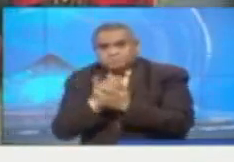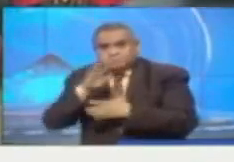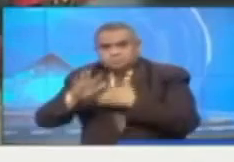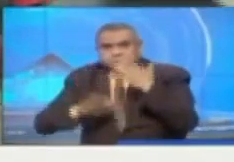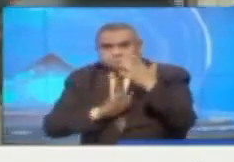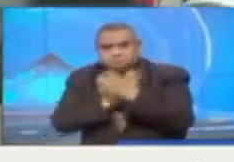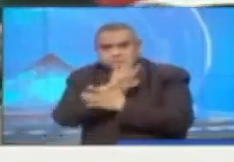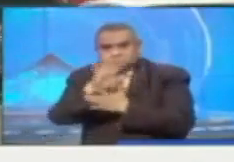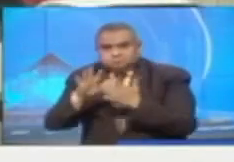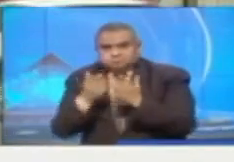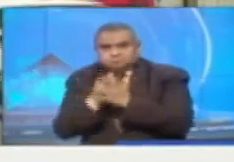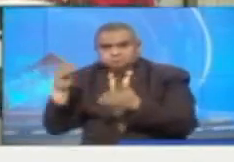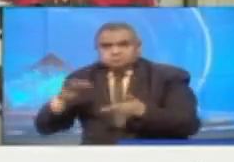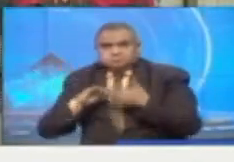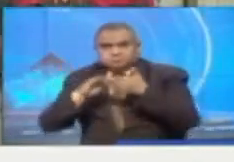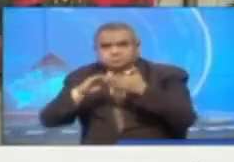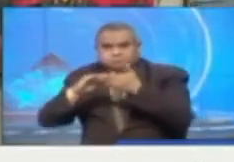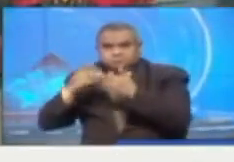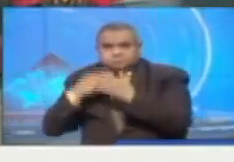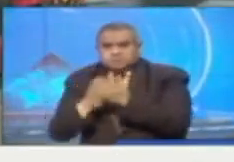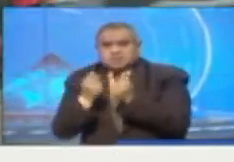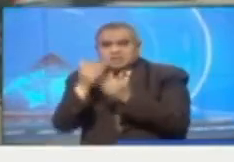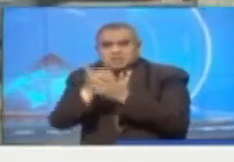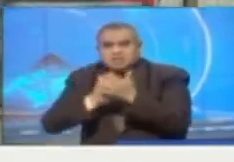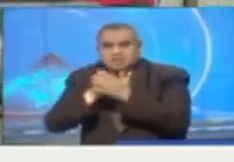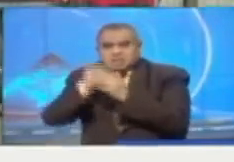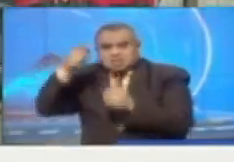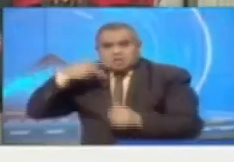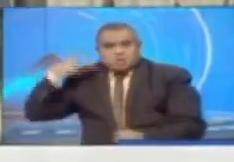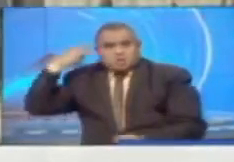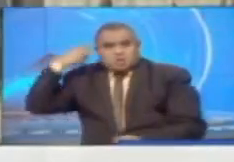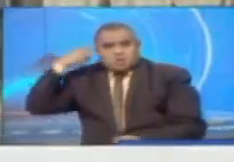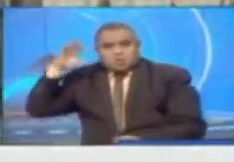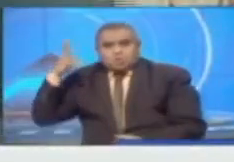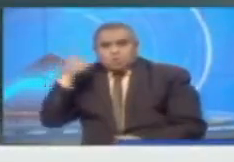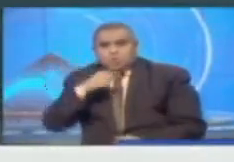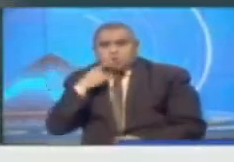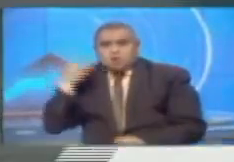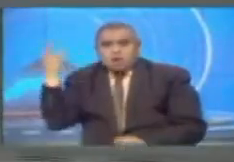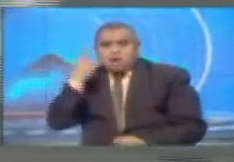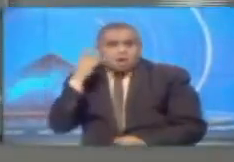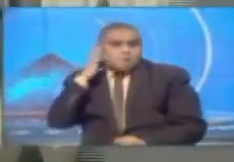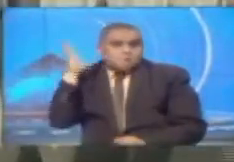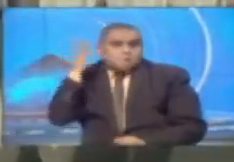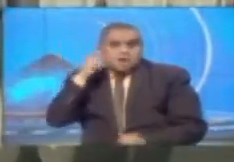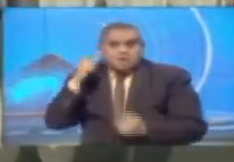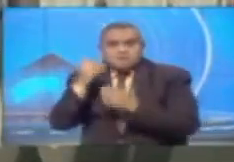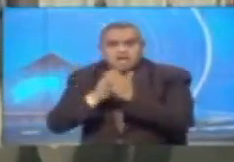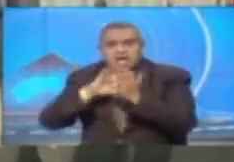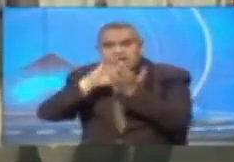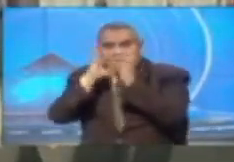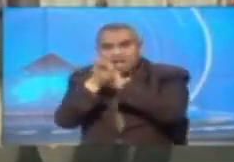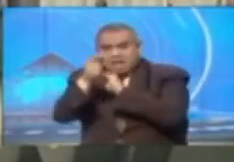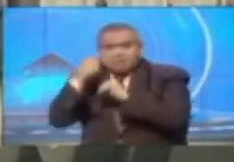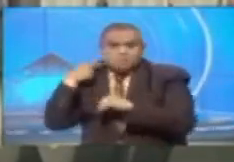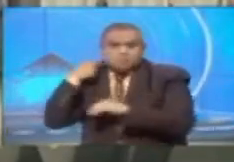اضطراب سلاسل الإمداد في قطاعات الاقتصاد الكوري الذي يعد عاشر أكبر اقتصاد في العالم.